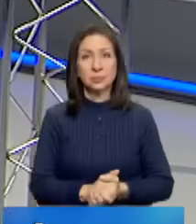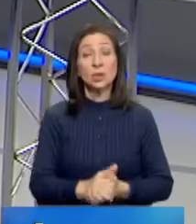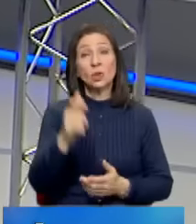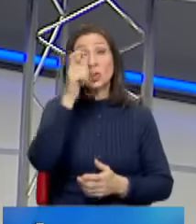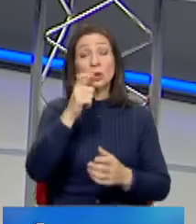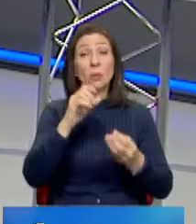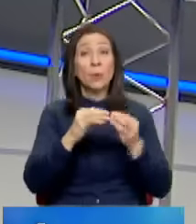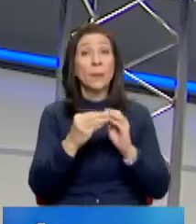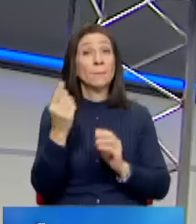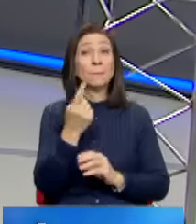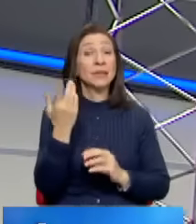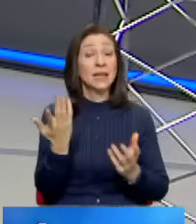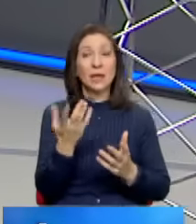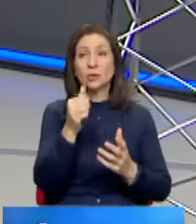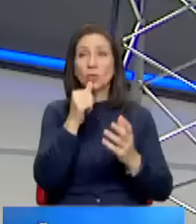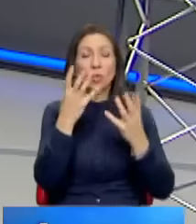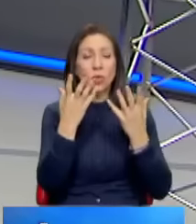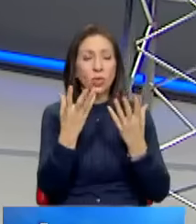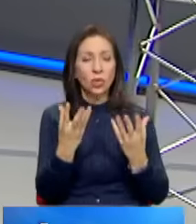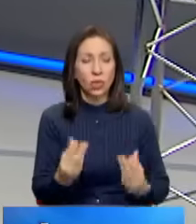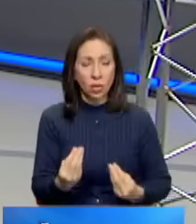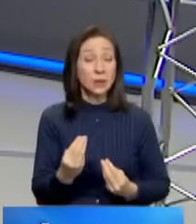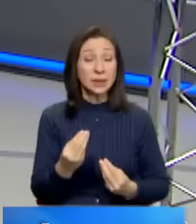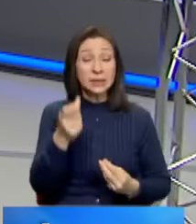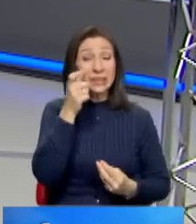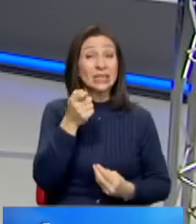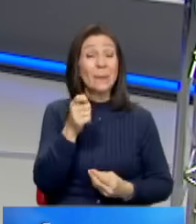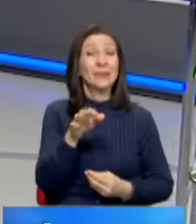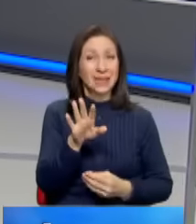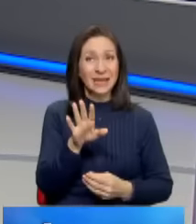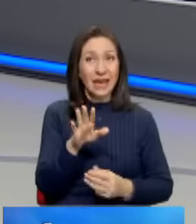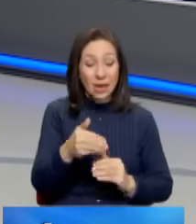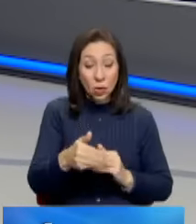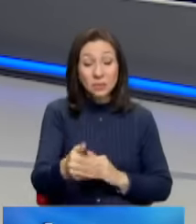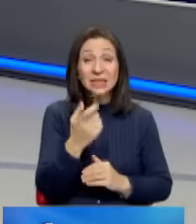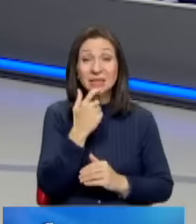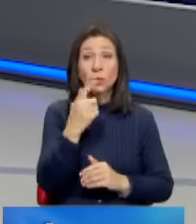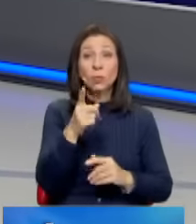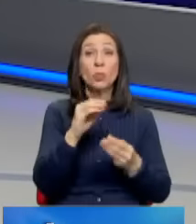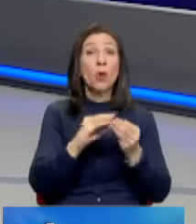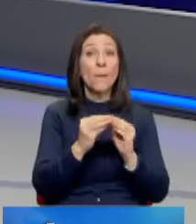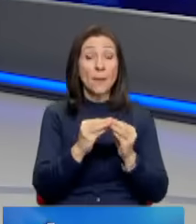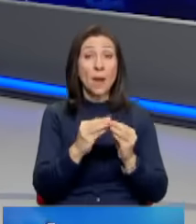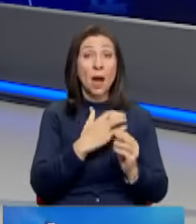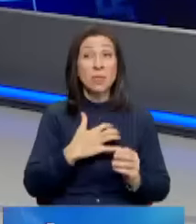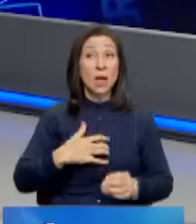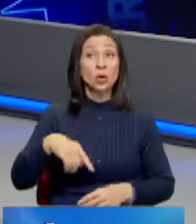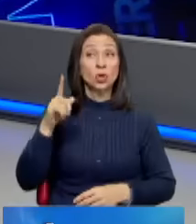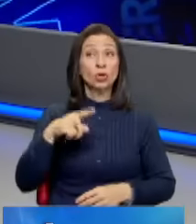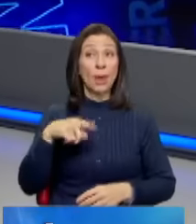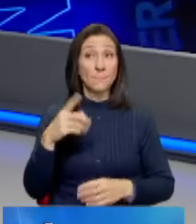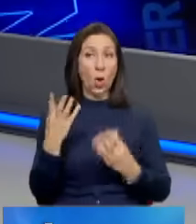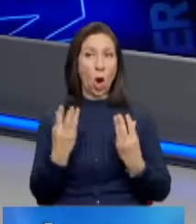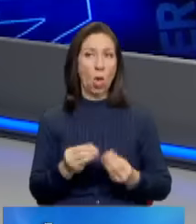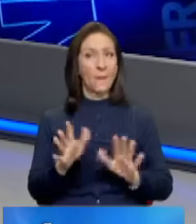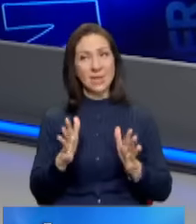Memleketin dertlerinden biri de aslında kuraklık. Tabii çok dikkatimizi çekmese de önümüzdeki yıllarda bu sorun ana gündem maddelerimizden